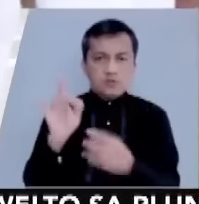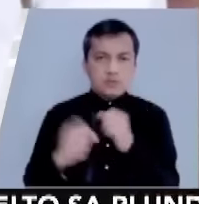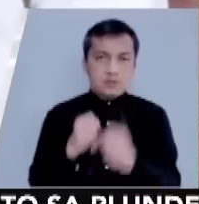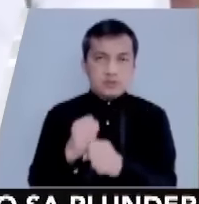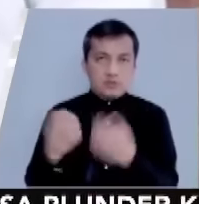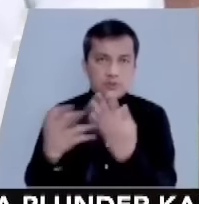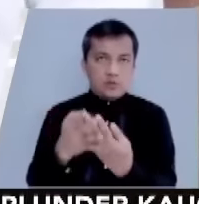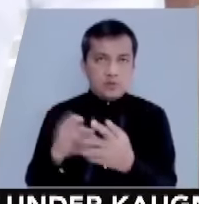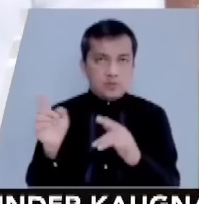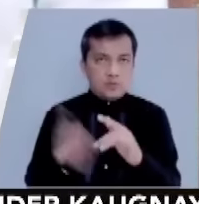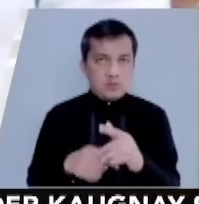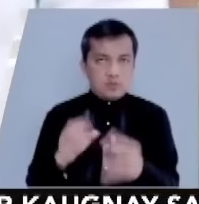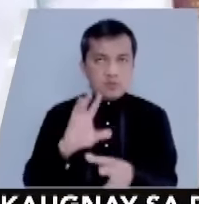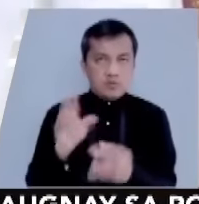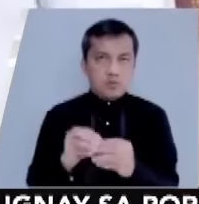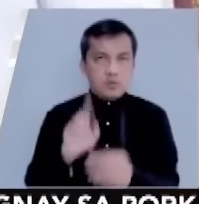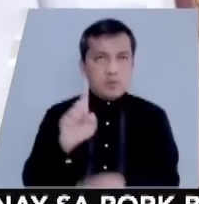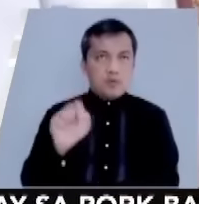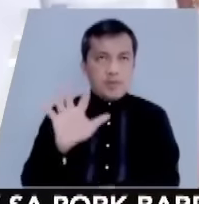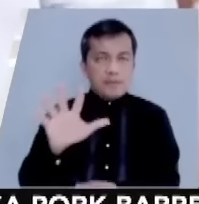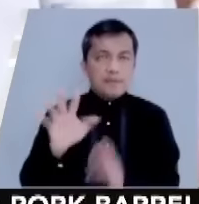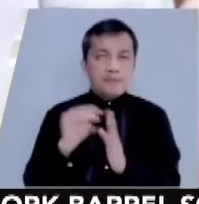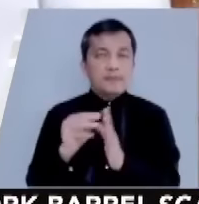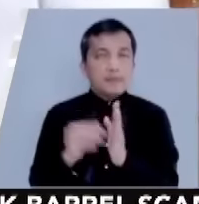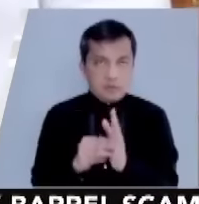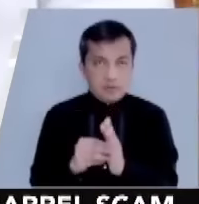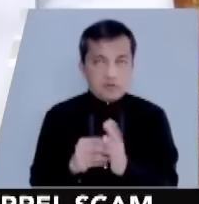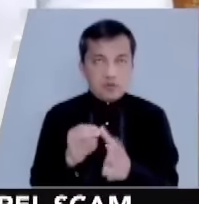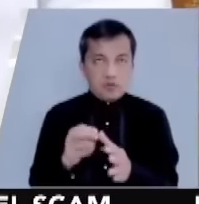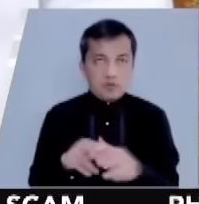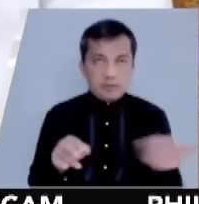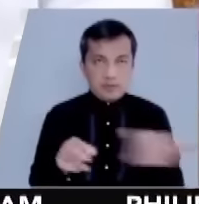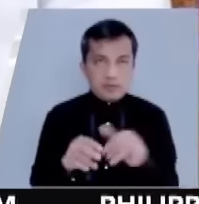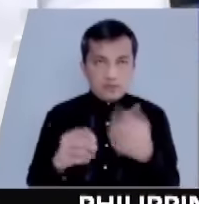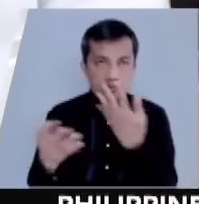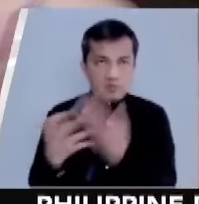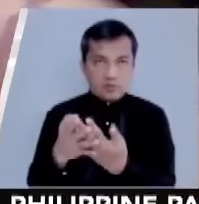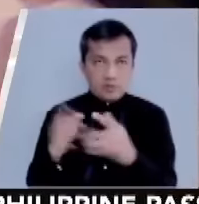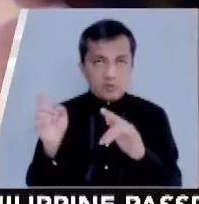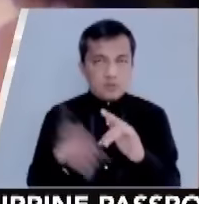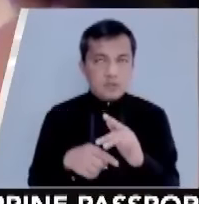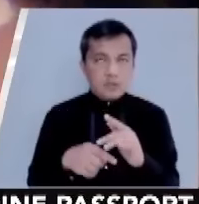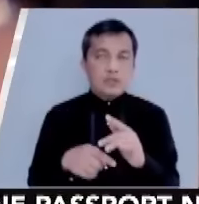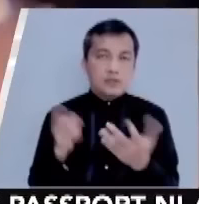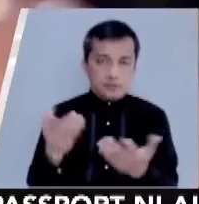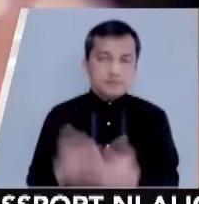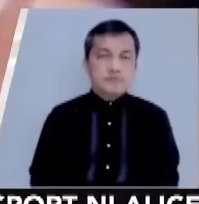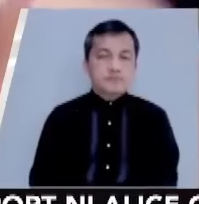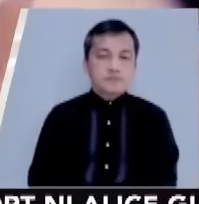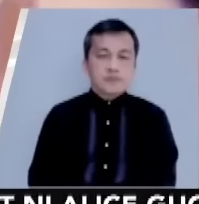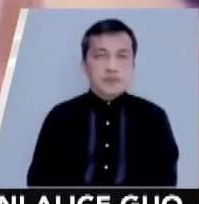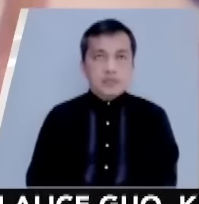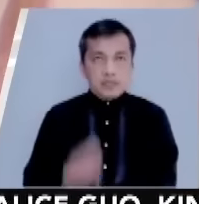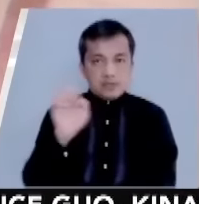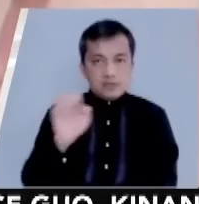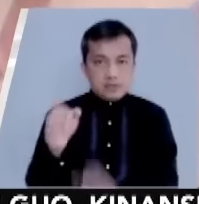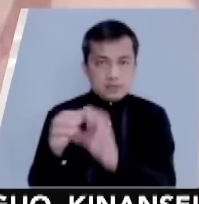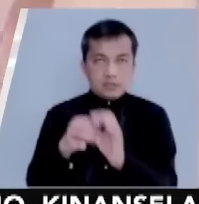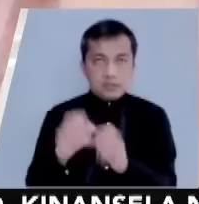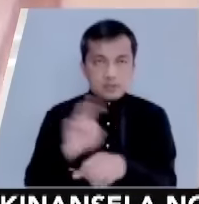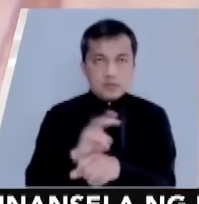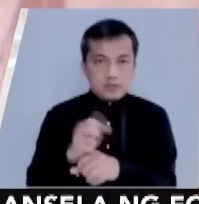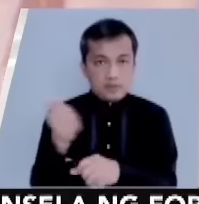ng 1.5 million pesos o parehong kulong at multa ang parusa. Pag electronic related at ginamit ng iba ang iyong pangalan